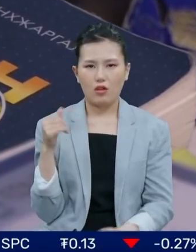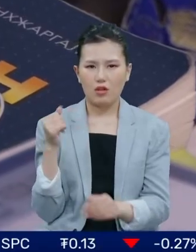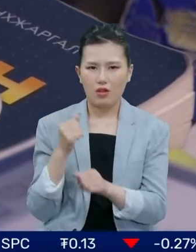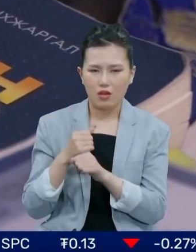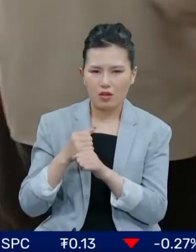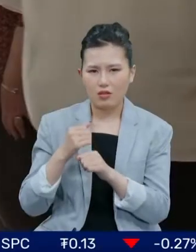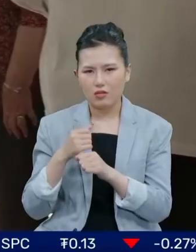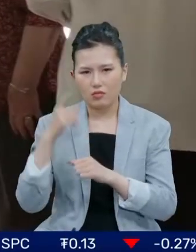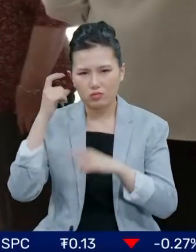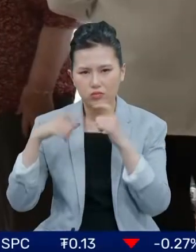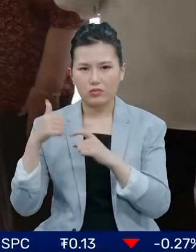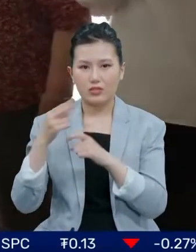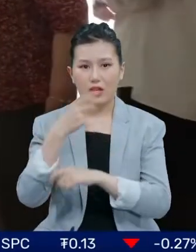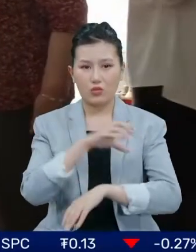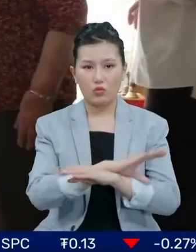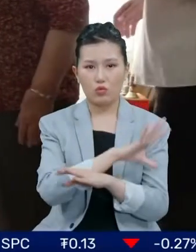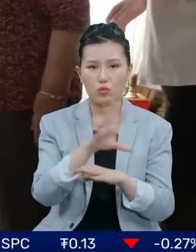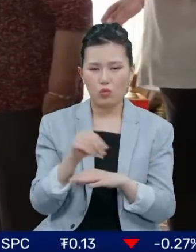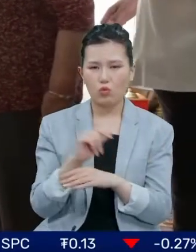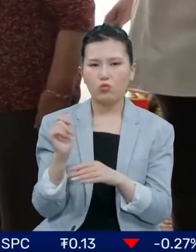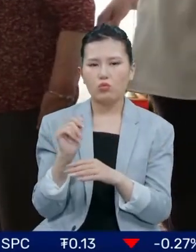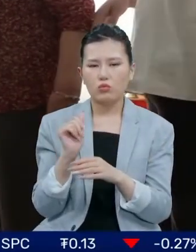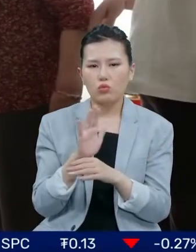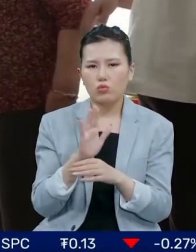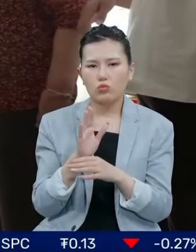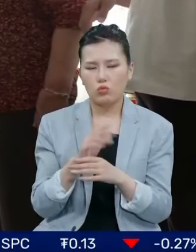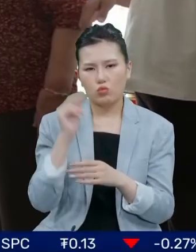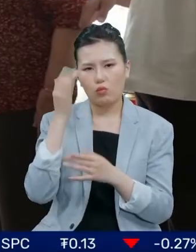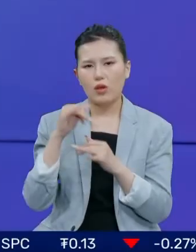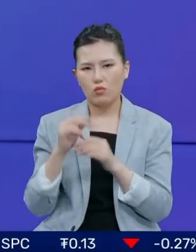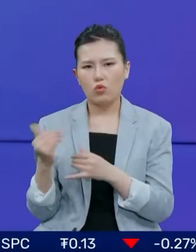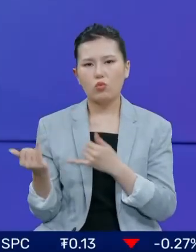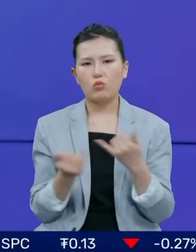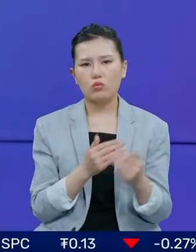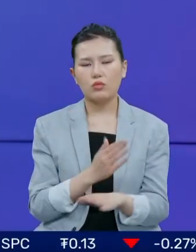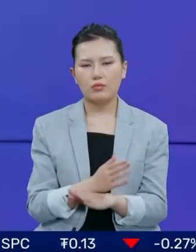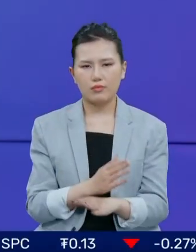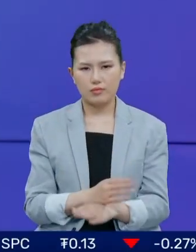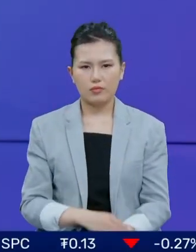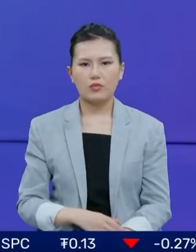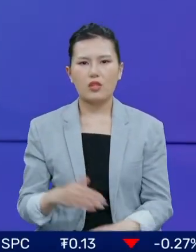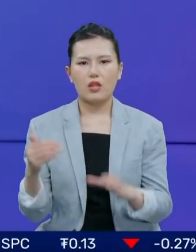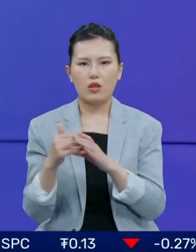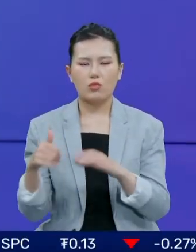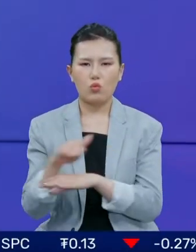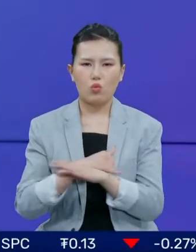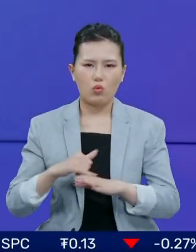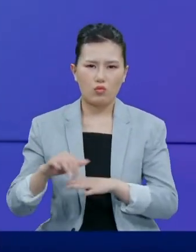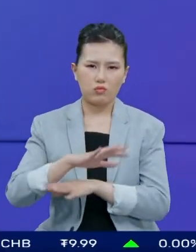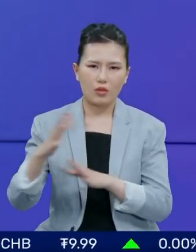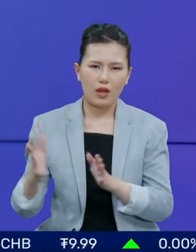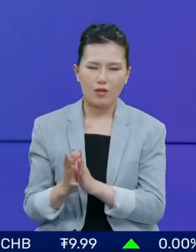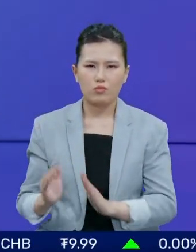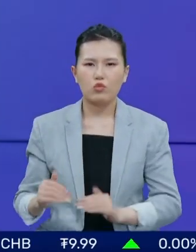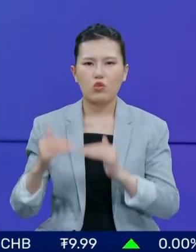ихтэй сургуулиуд эхнээсээ тэтгэлгээр сурах хүсэлт тавиад эхэлжээ. Эрдэнэтэд хамтдаа хөгжийн урандор эдийн засгийн форум